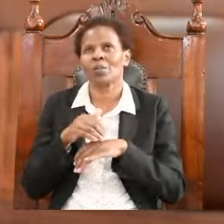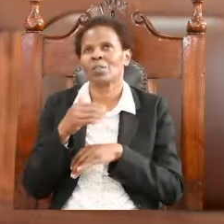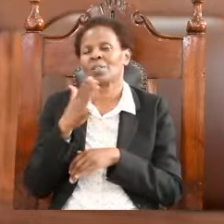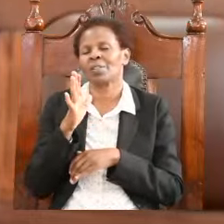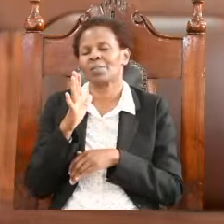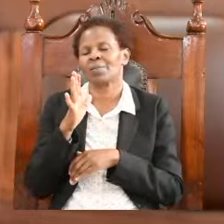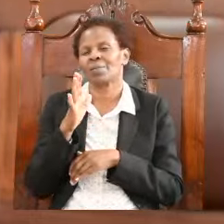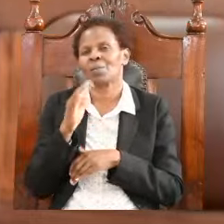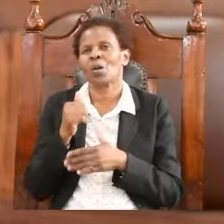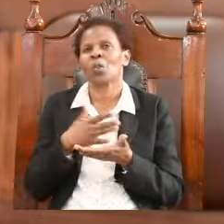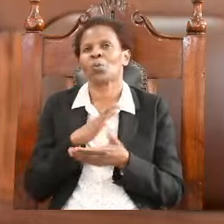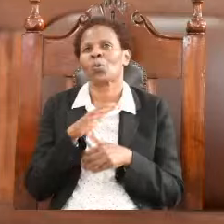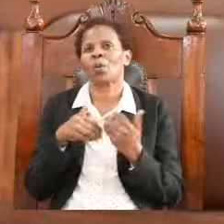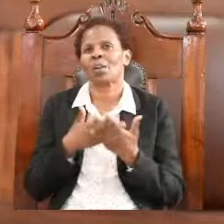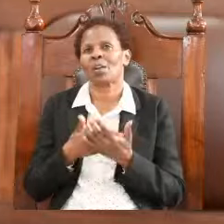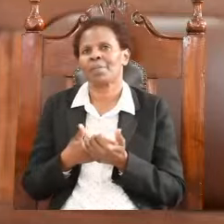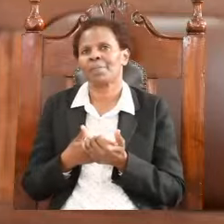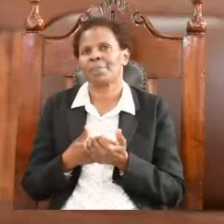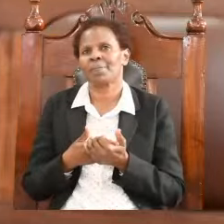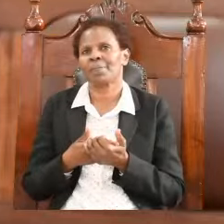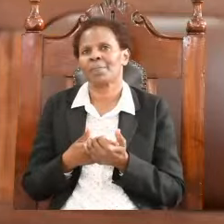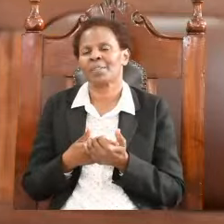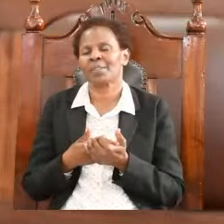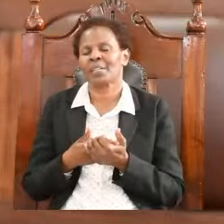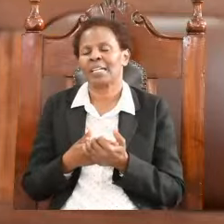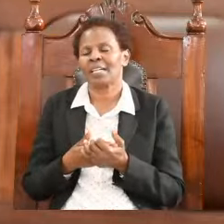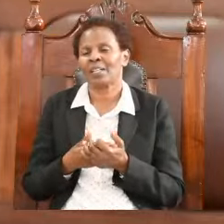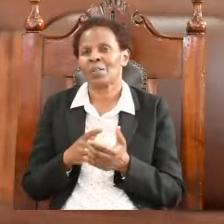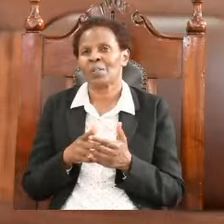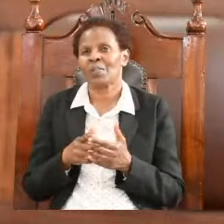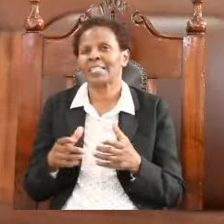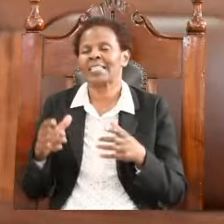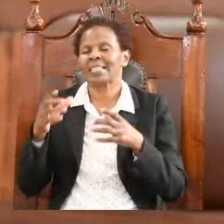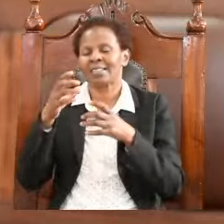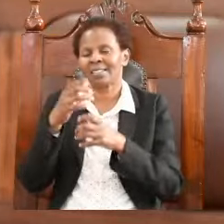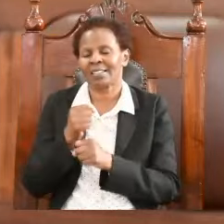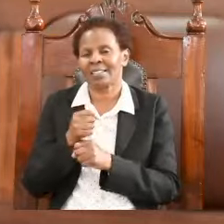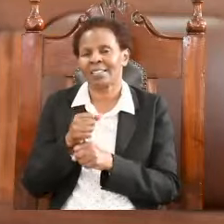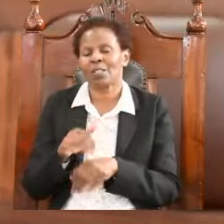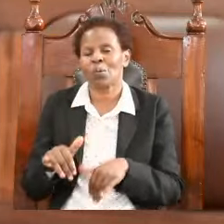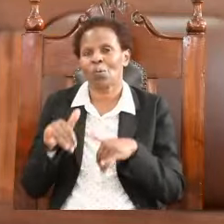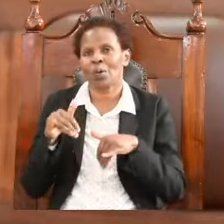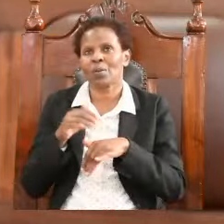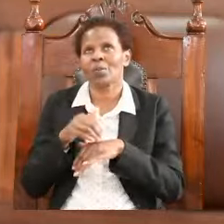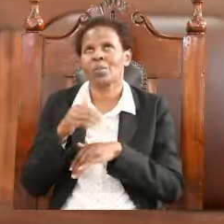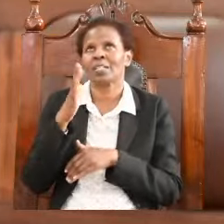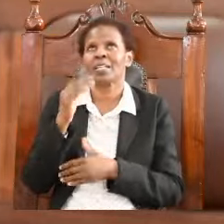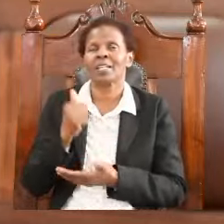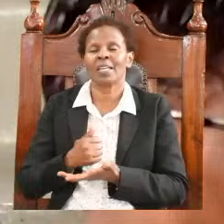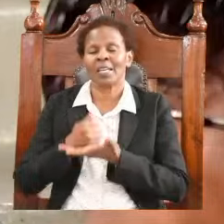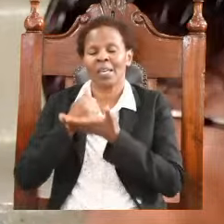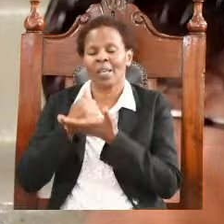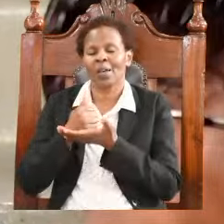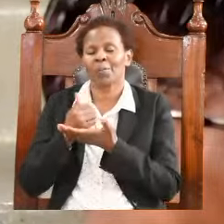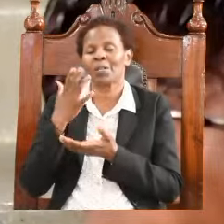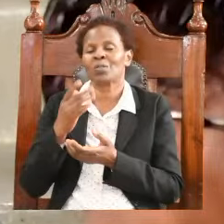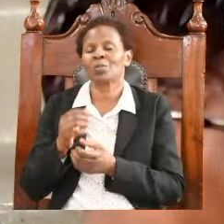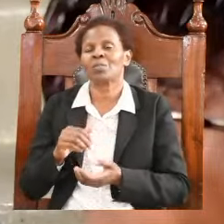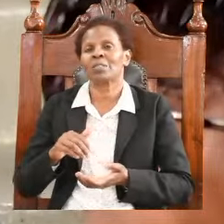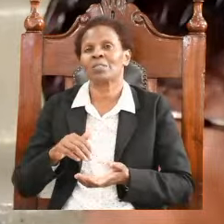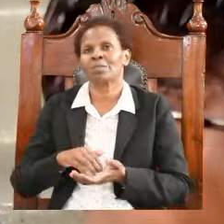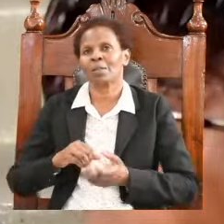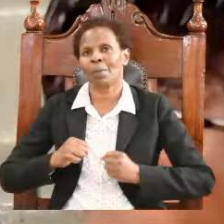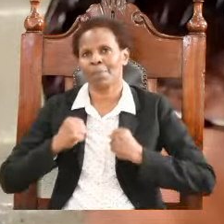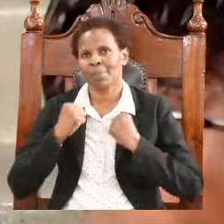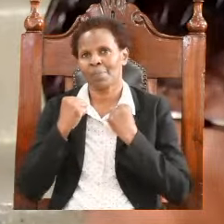ya situation ino aragerera nehoka Ngai amweterera nake Ngai agakimuteithia guikara kihandite wega